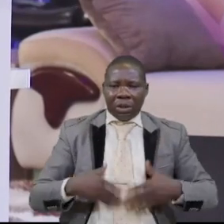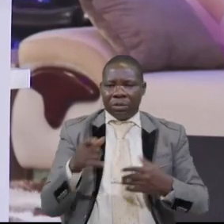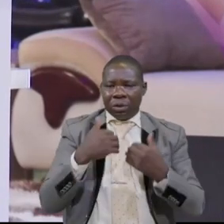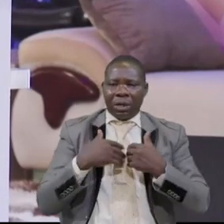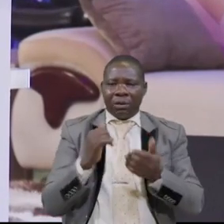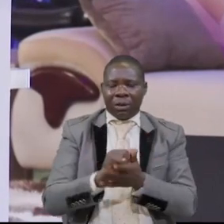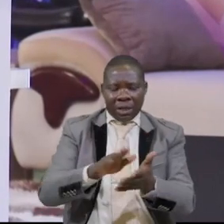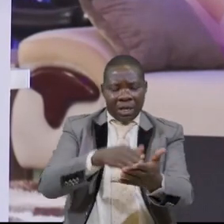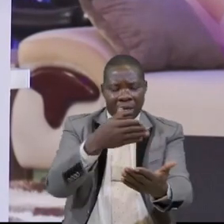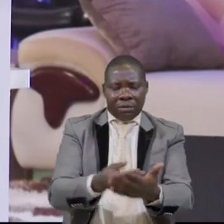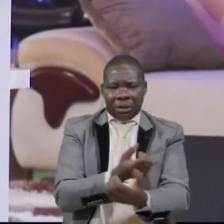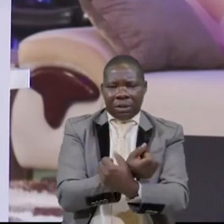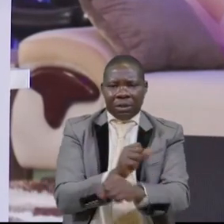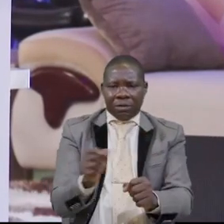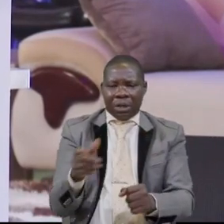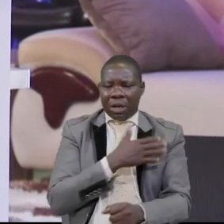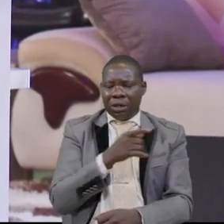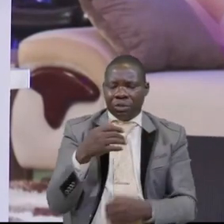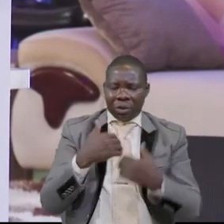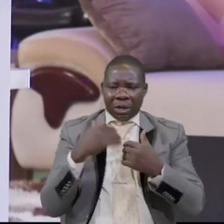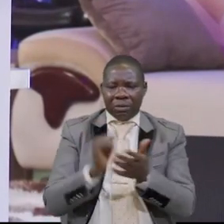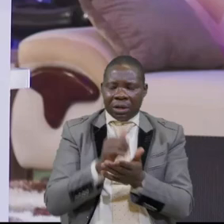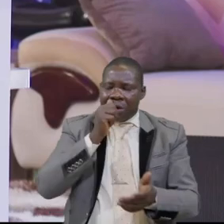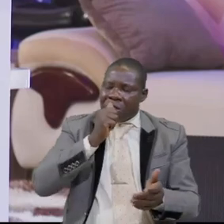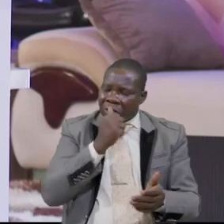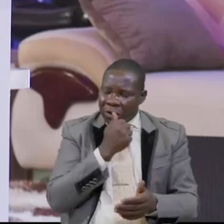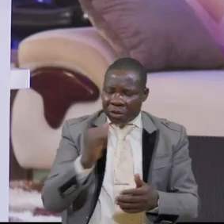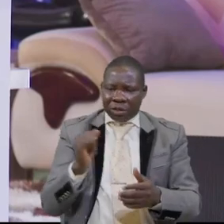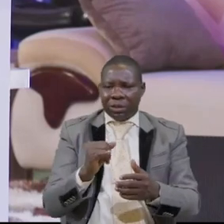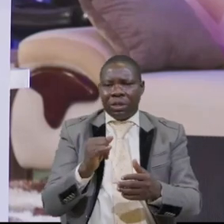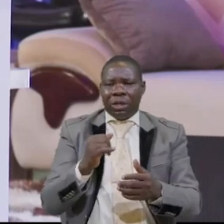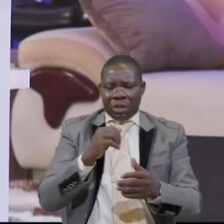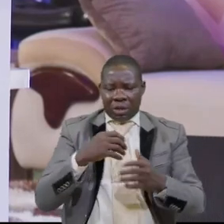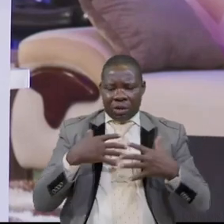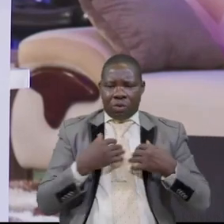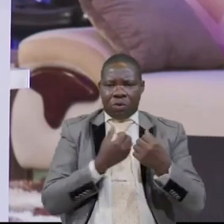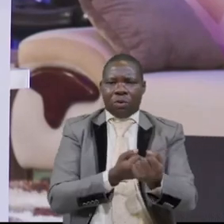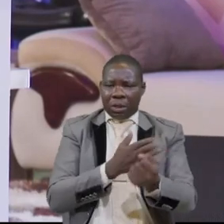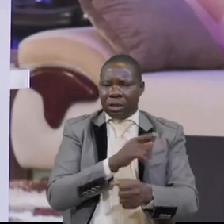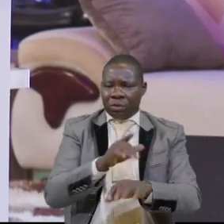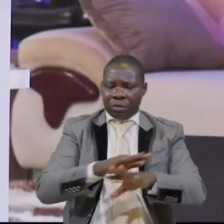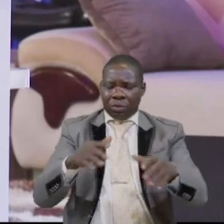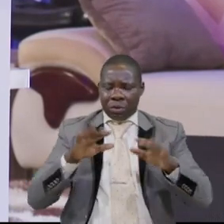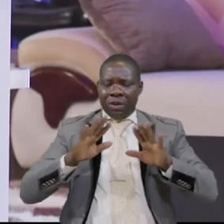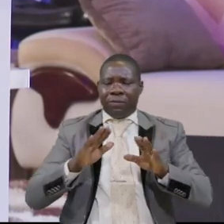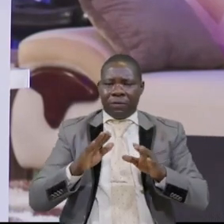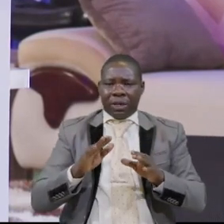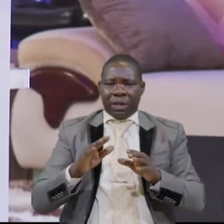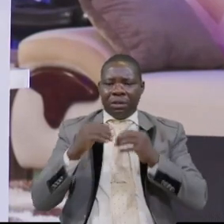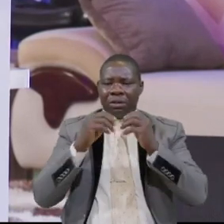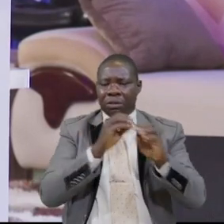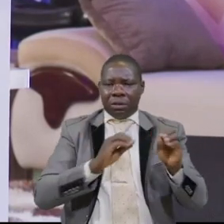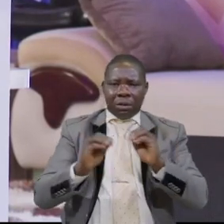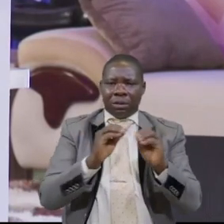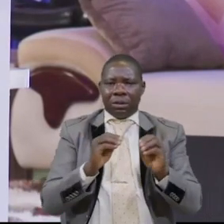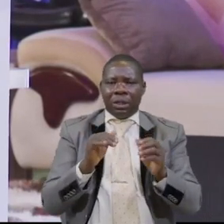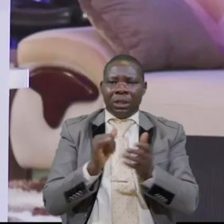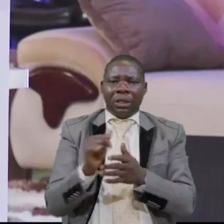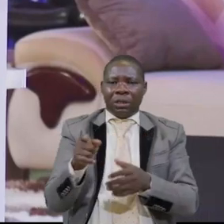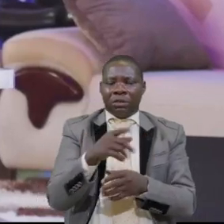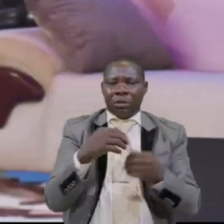salut, tu as ce courage et tu ne crains rien, rien du tout.